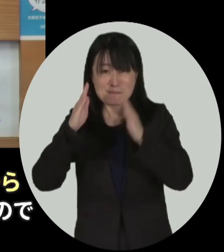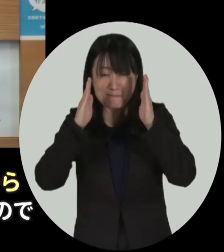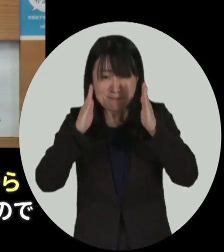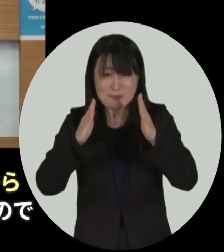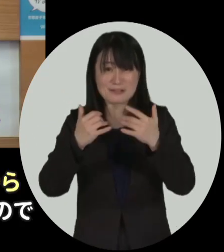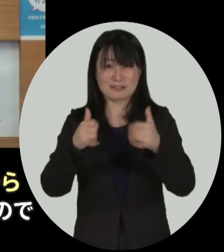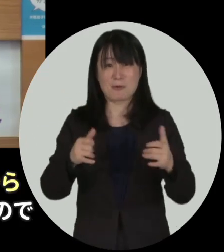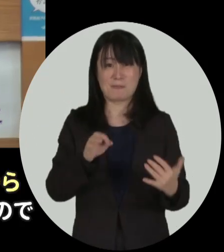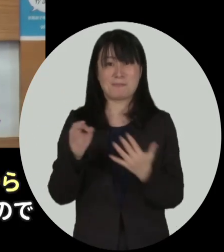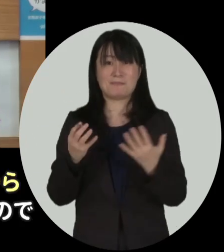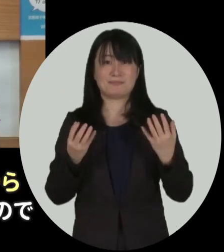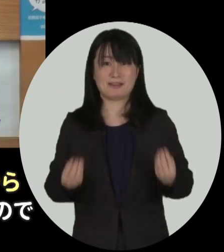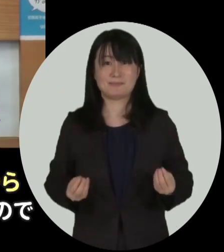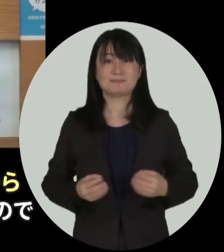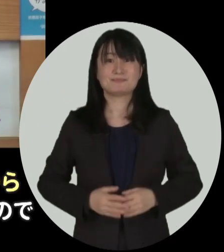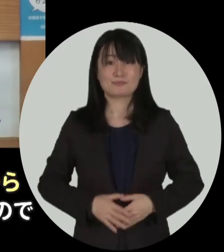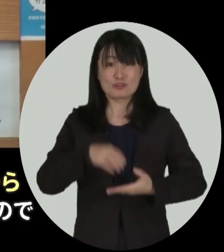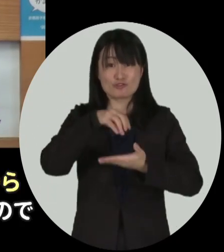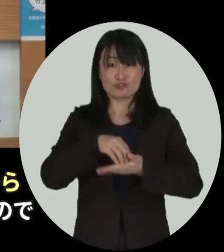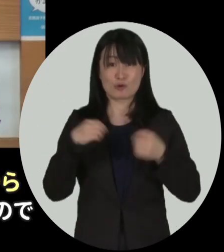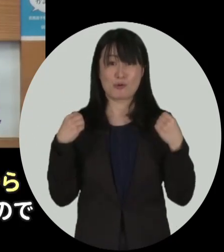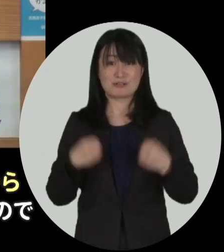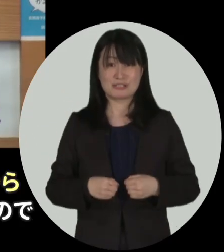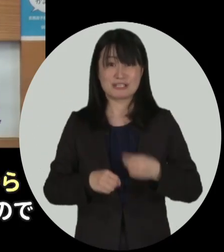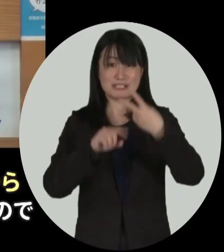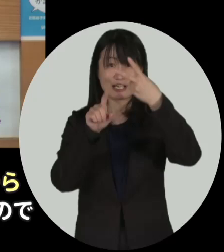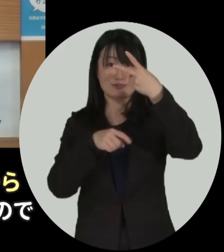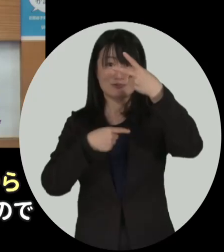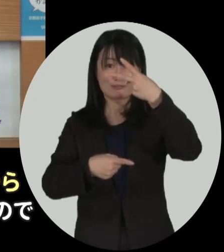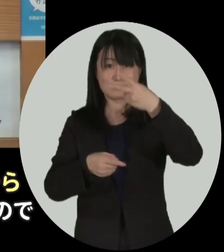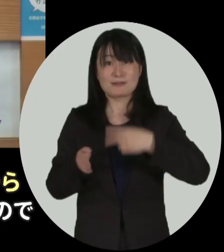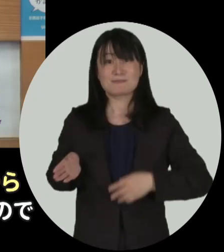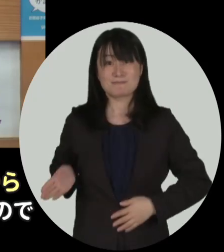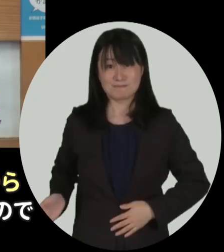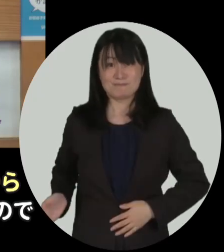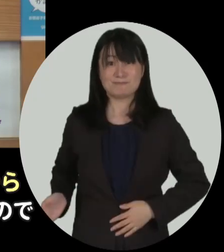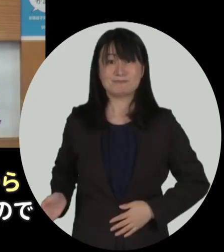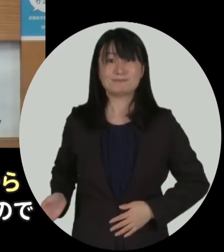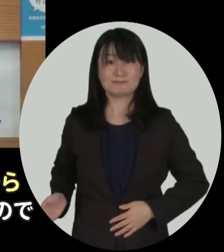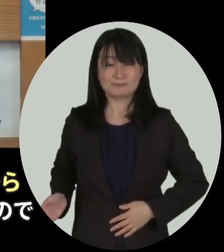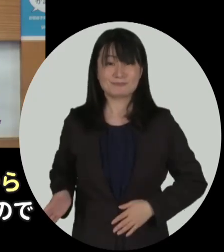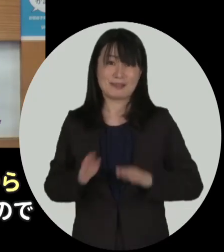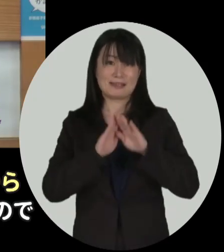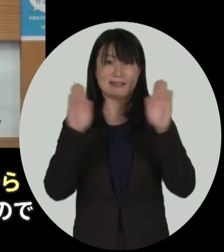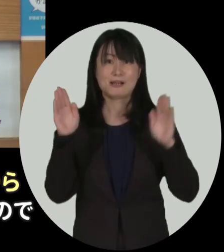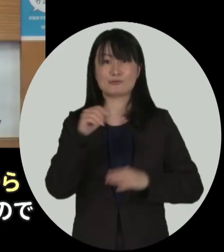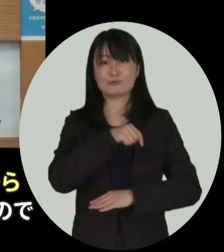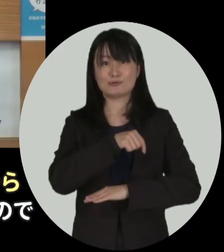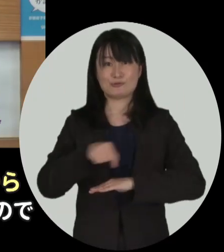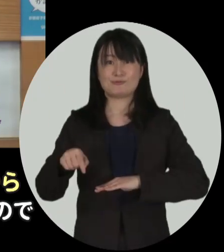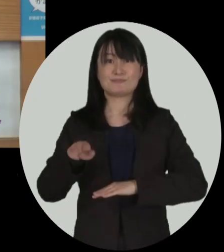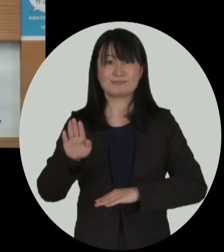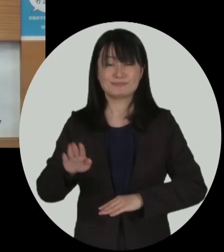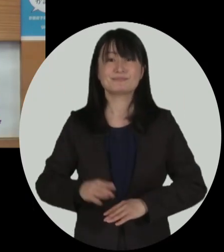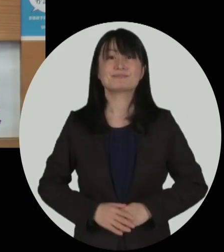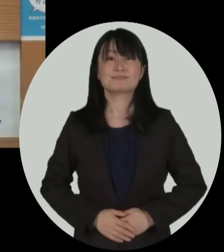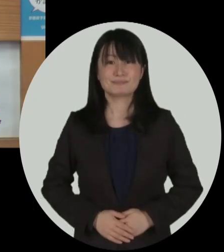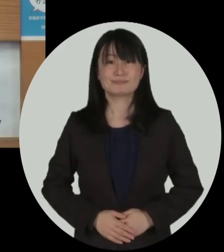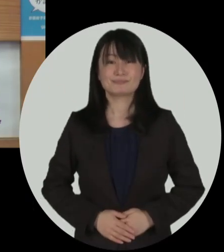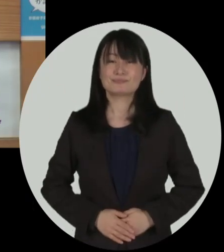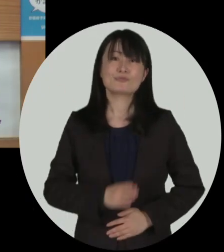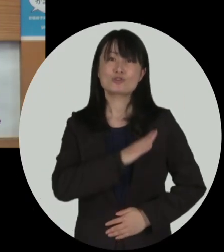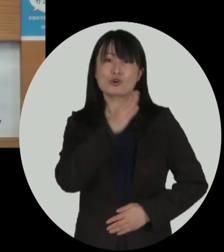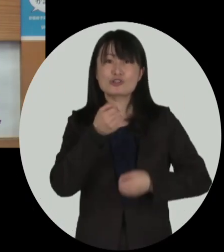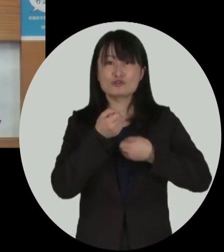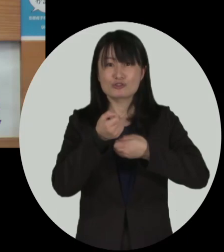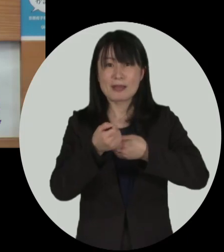お、授賞式につきましては、2月1日水曜日11時から、京都ブライトンホテルで執り行いますので、当日の取材につき